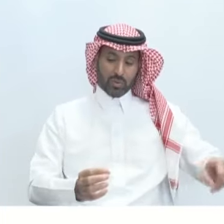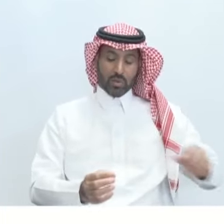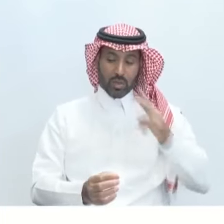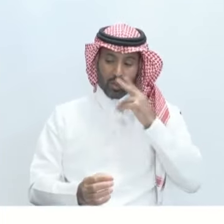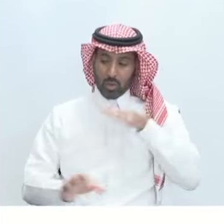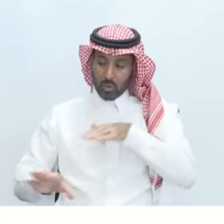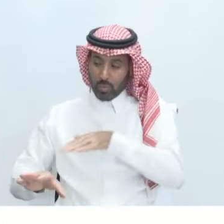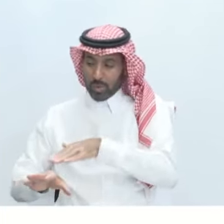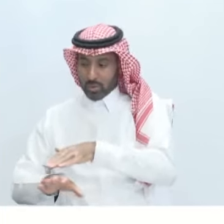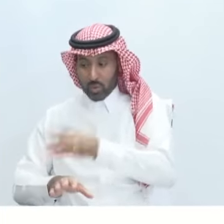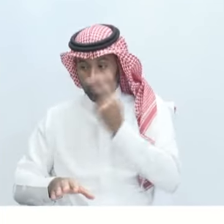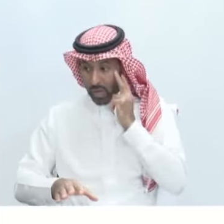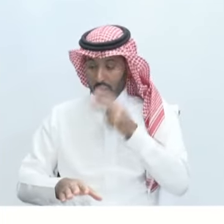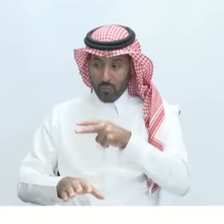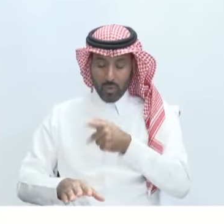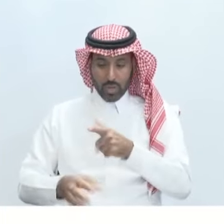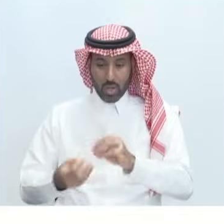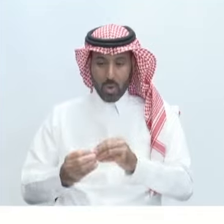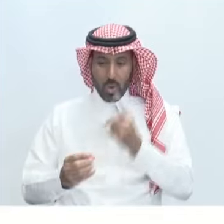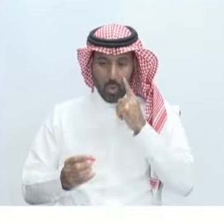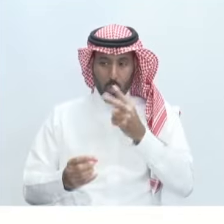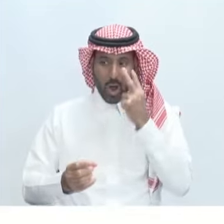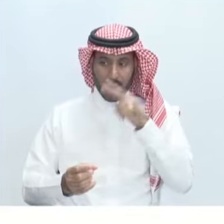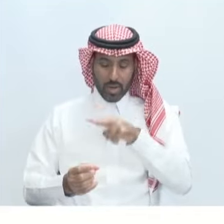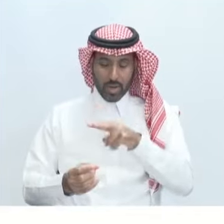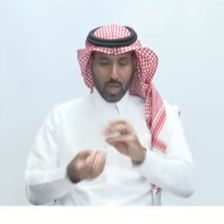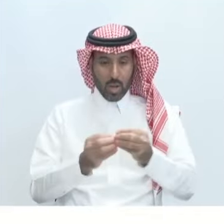اكتشافها باستخدام مستشعر